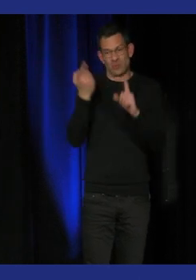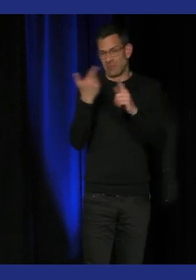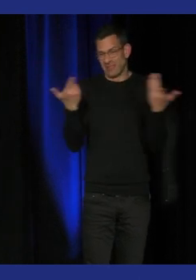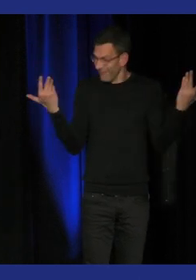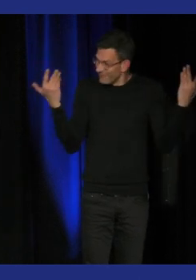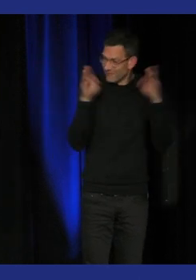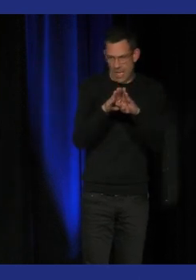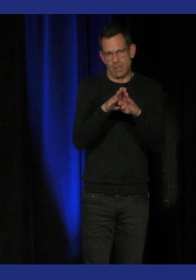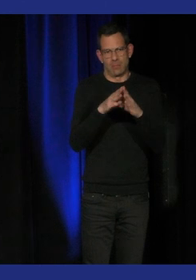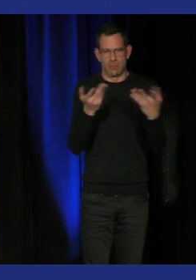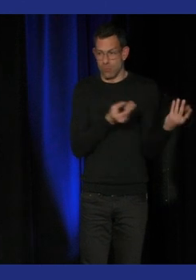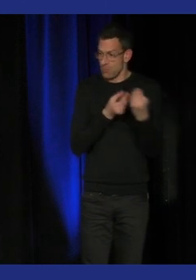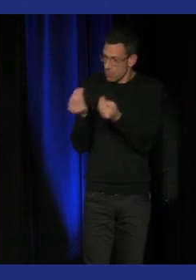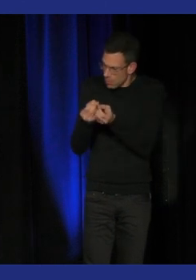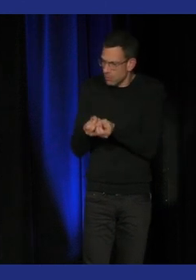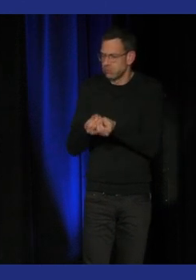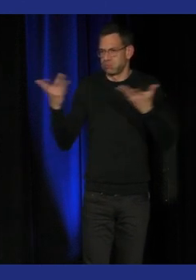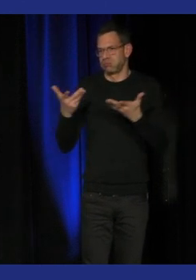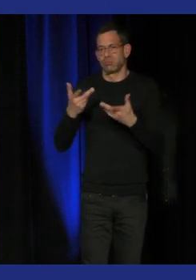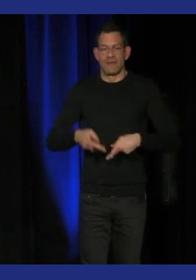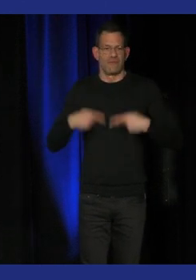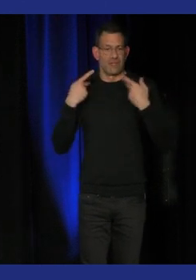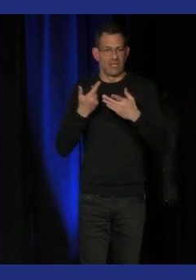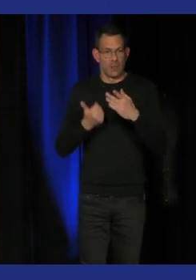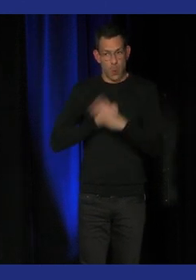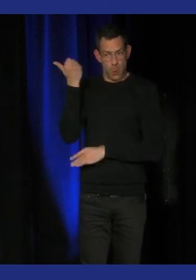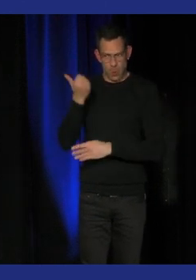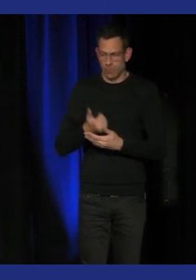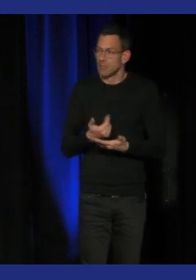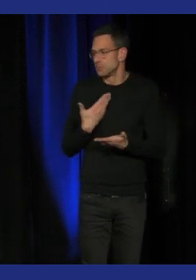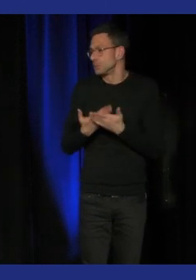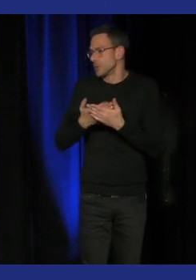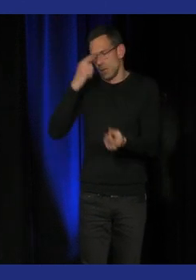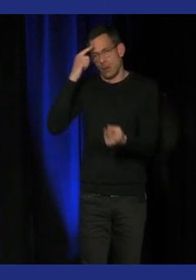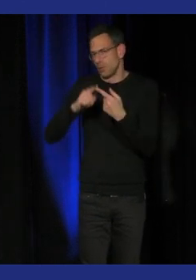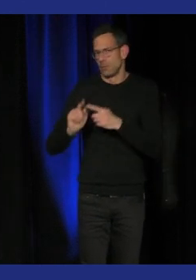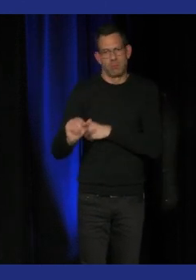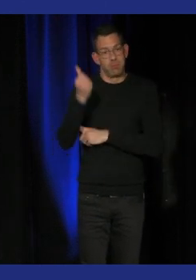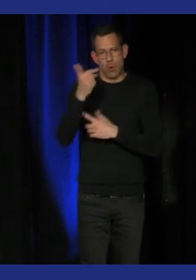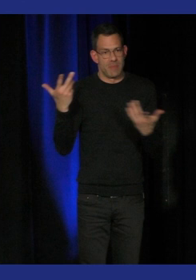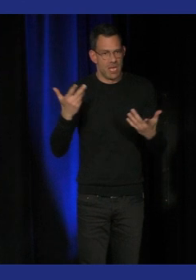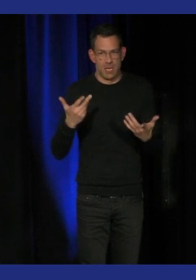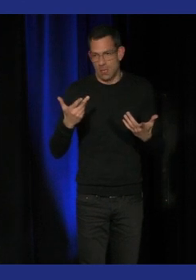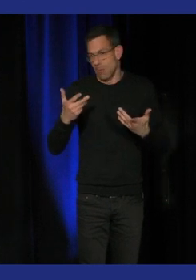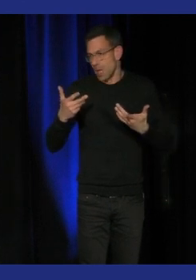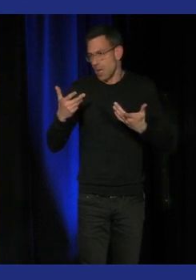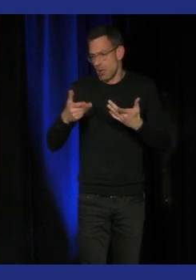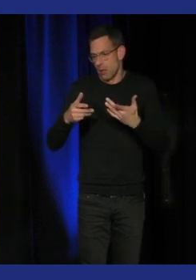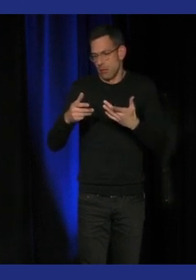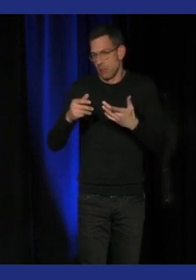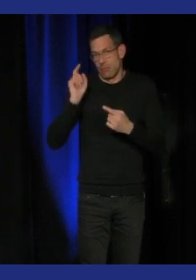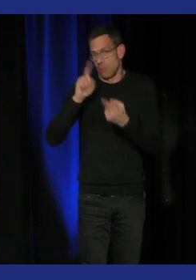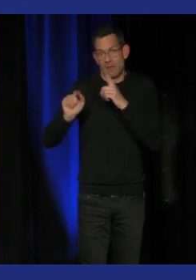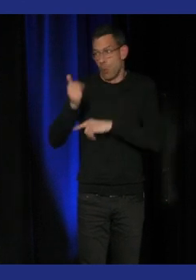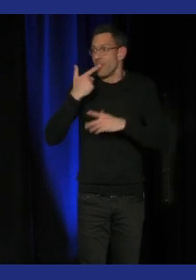vie autonome, comme on l'a déjà évoqué, qui est un enjeu majeur. Hein. C'est un enjeu très complexe et